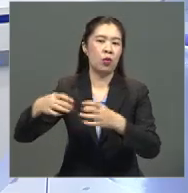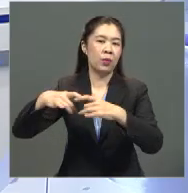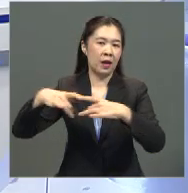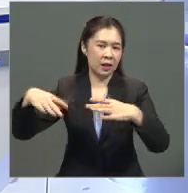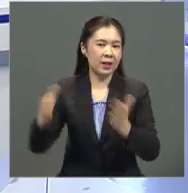ค้านอีกด้วยนะคะ